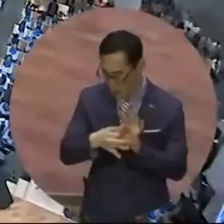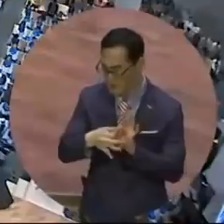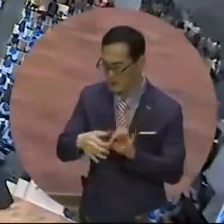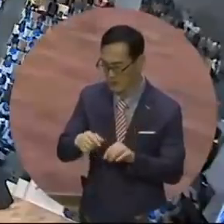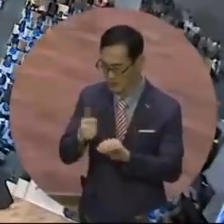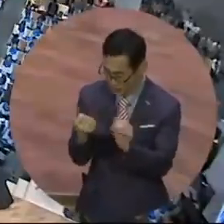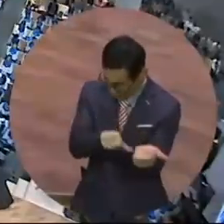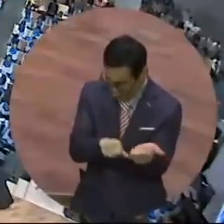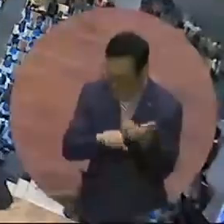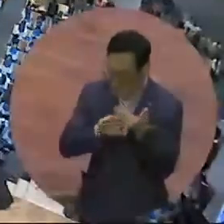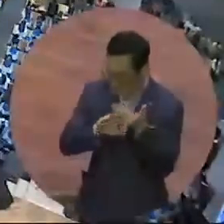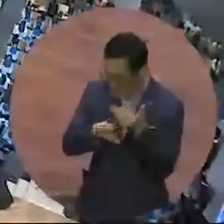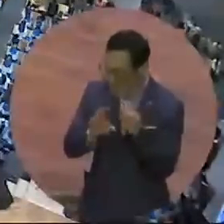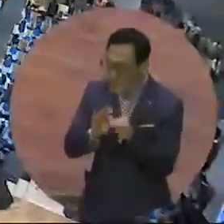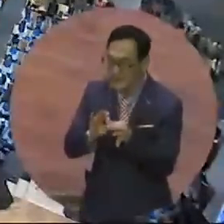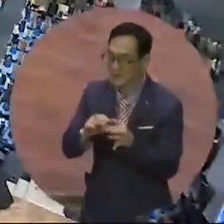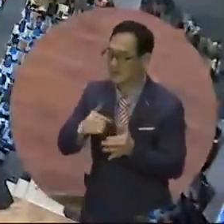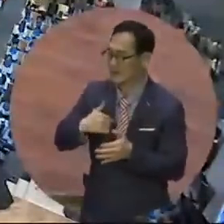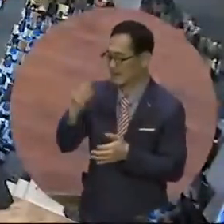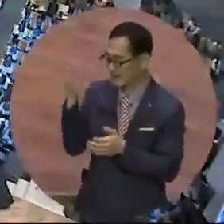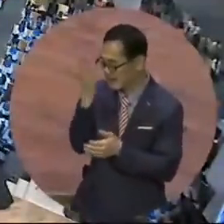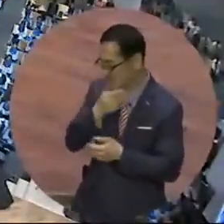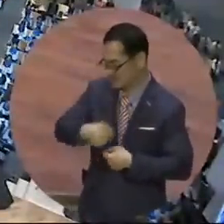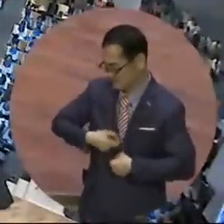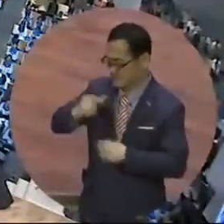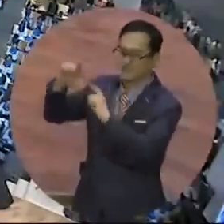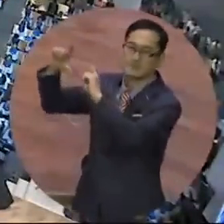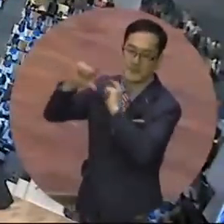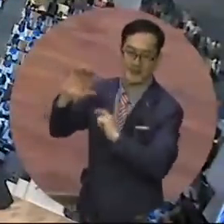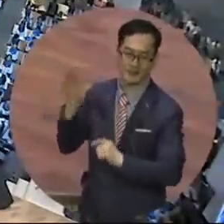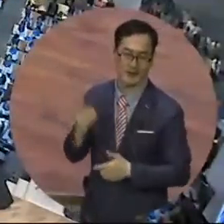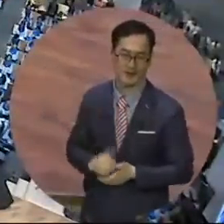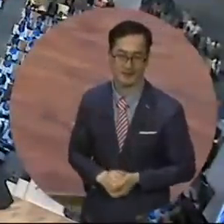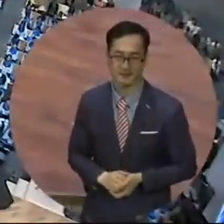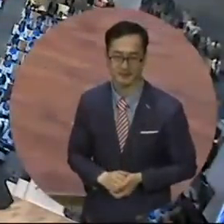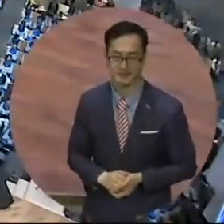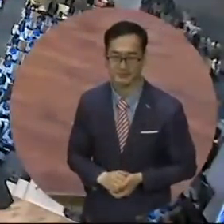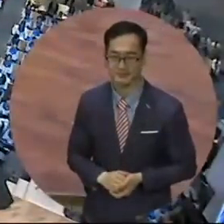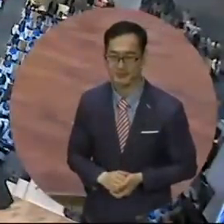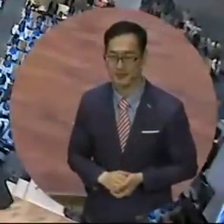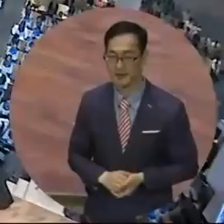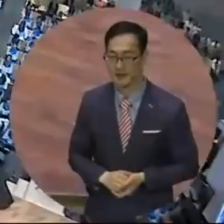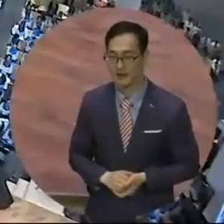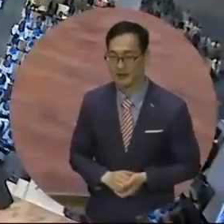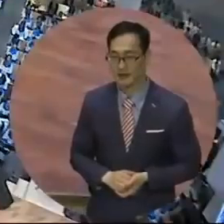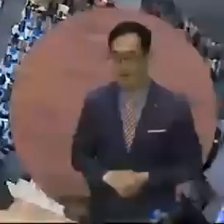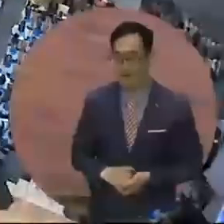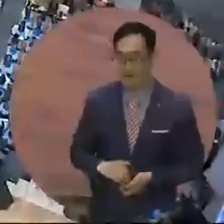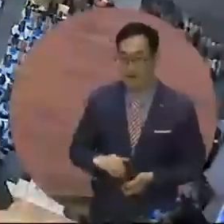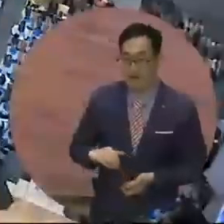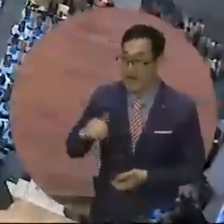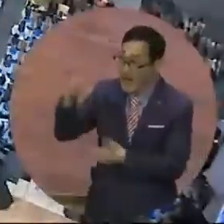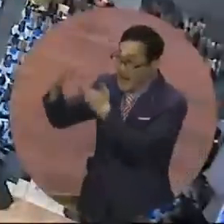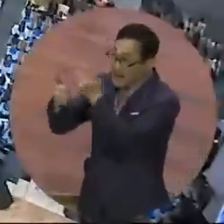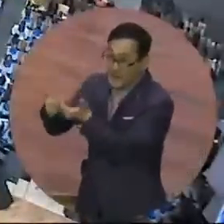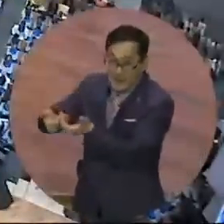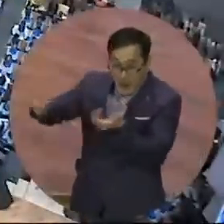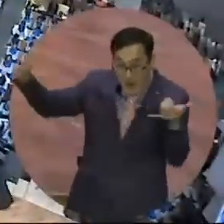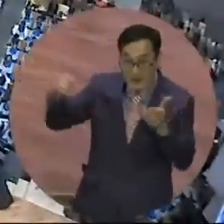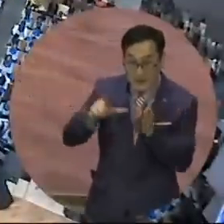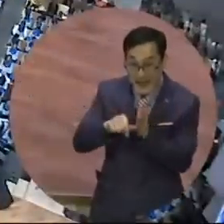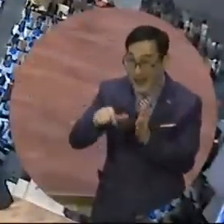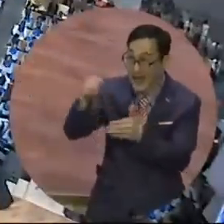말미암아 진노하심에서 구원을 받은 것이니 곧 우리가 원수 되었을 때에 그의